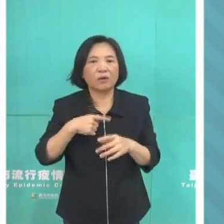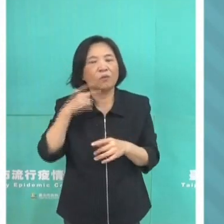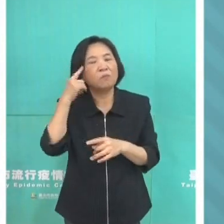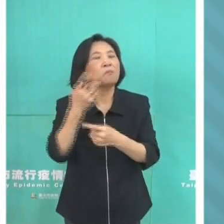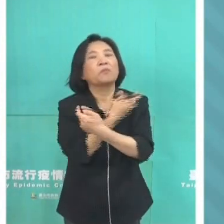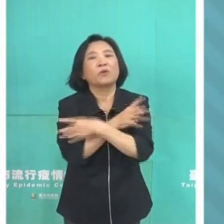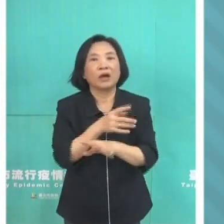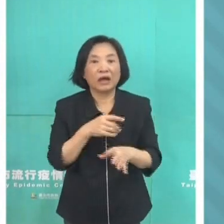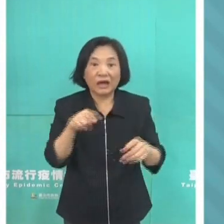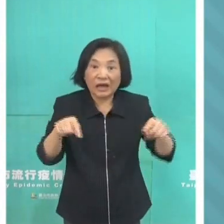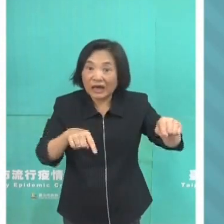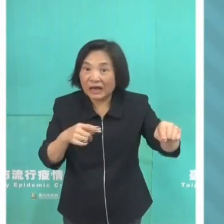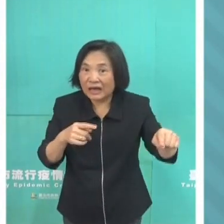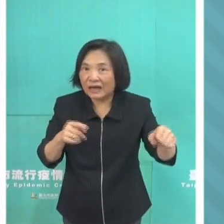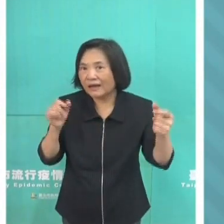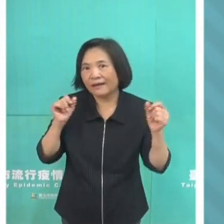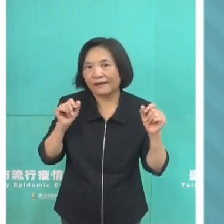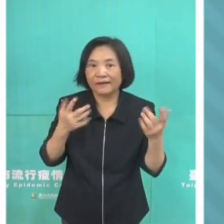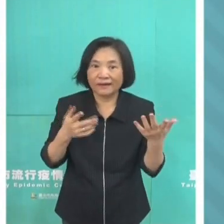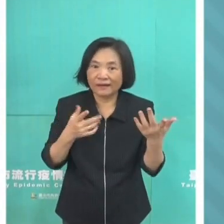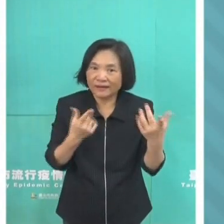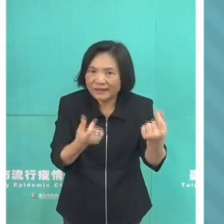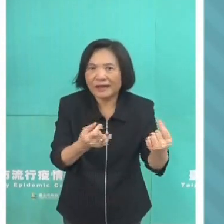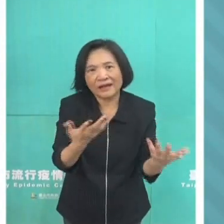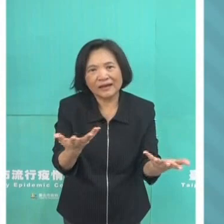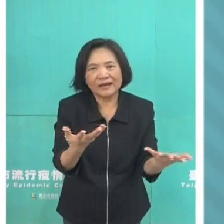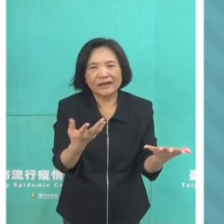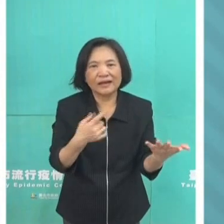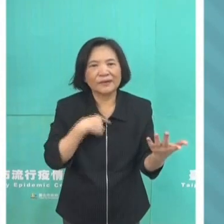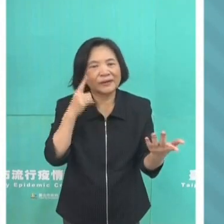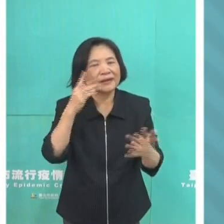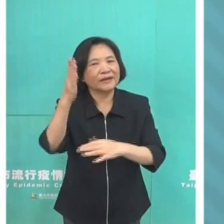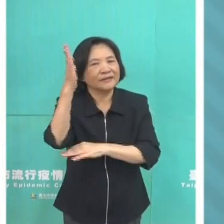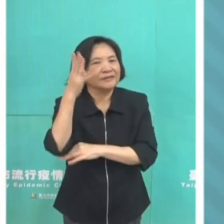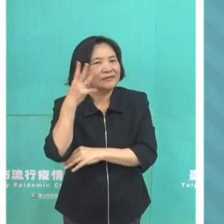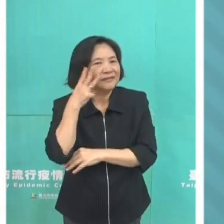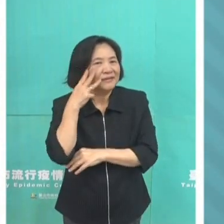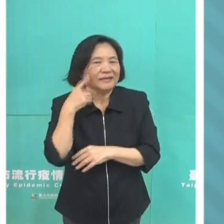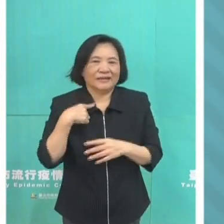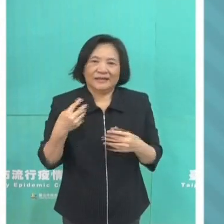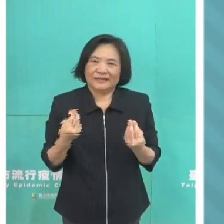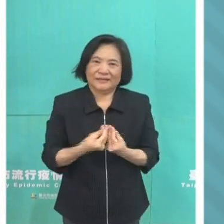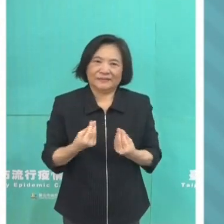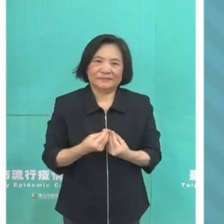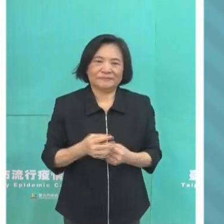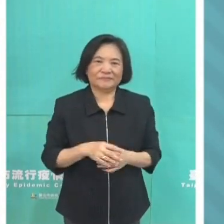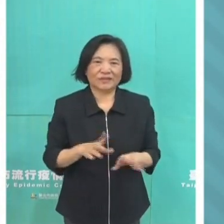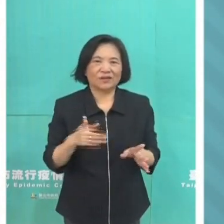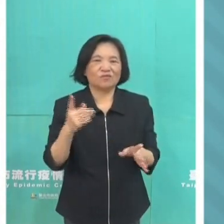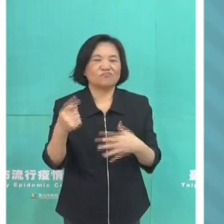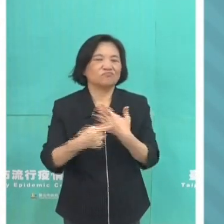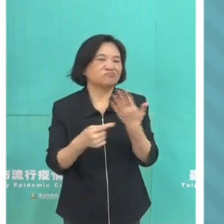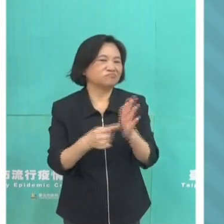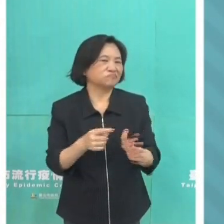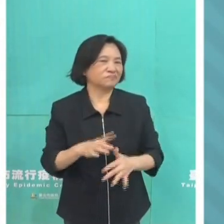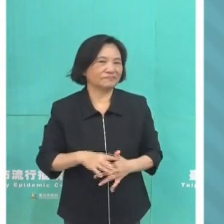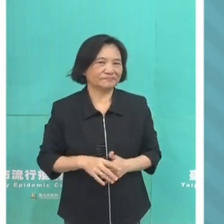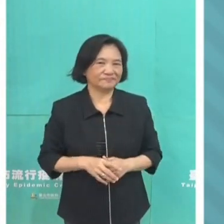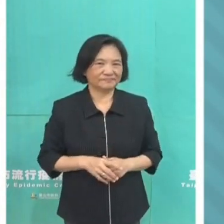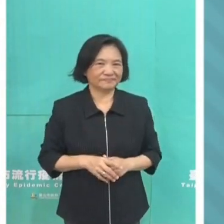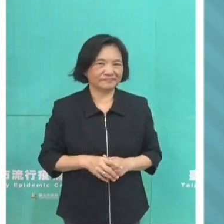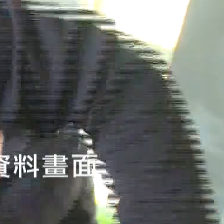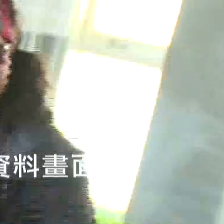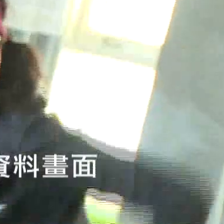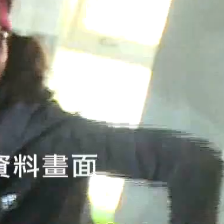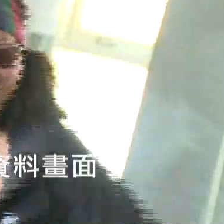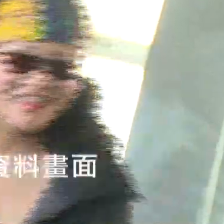管。所以我们常常说政治就是这样，很假，假败，有可能子宫颈癌，难道现在每个人爸爸子宫拿掉吗？那没有道理。 北